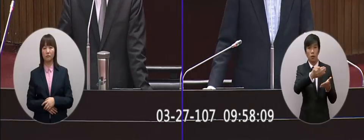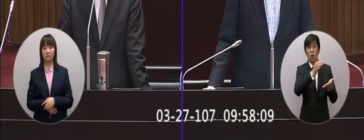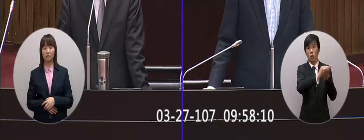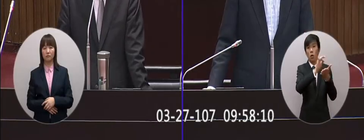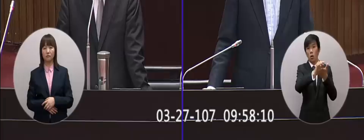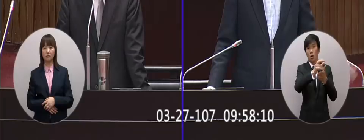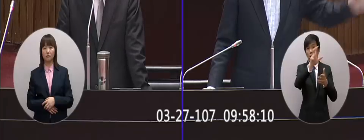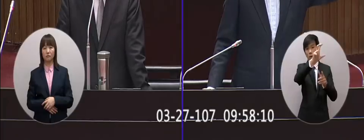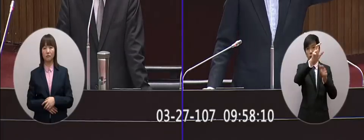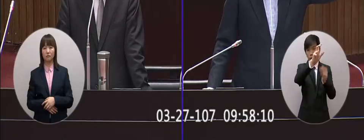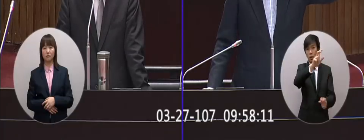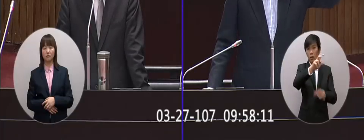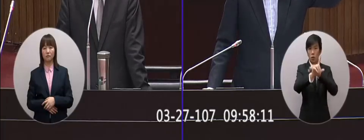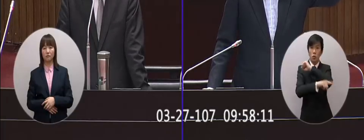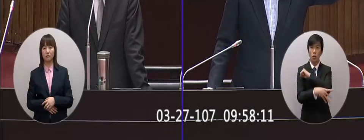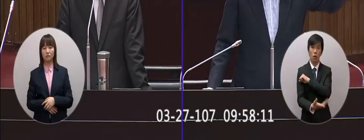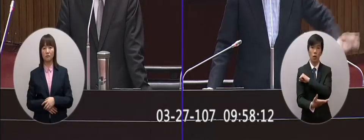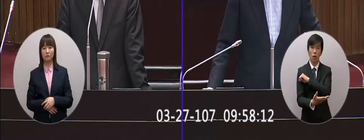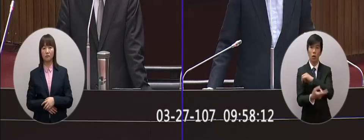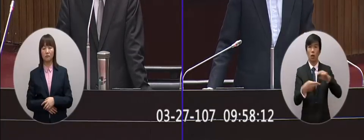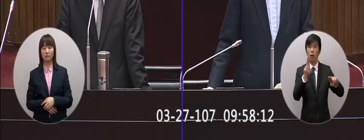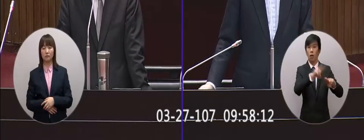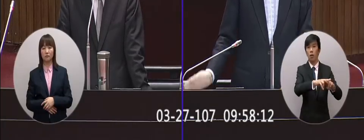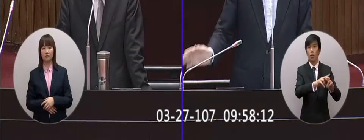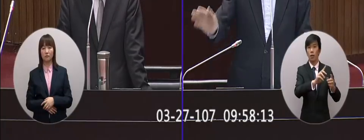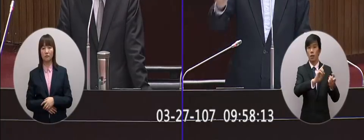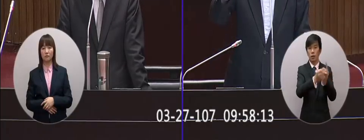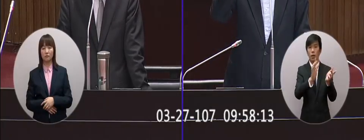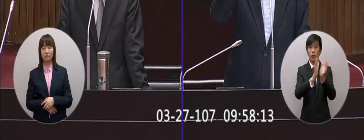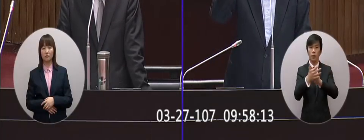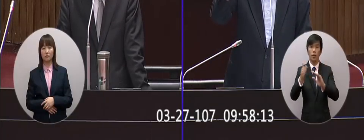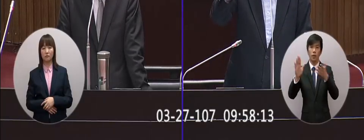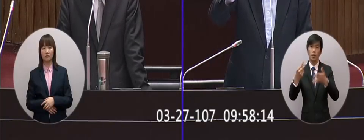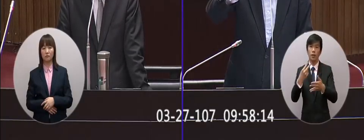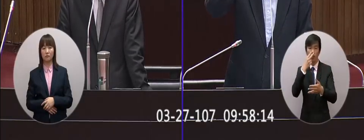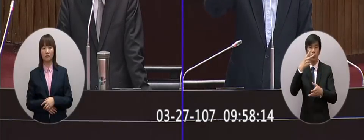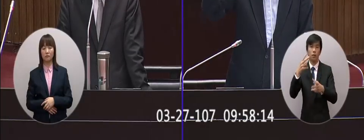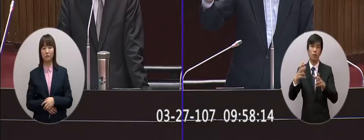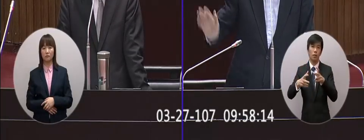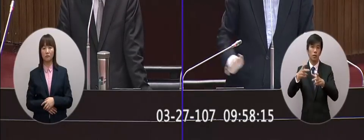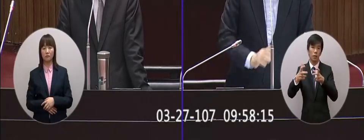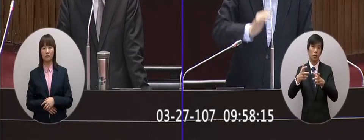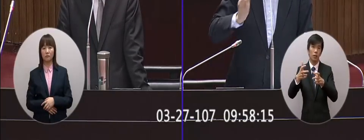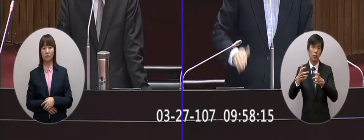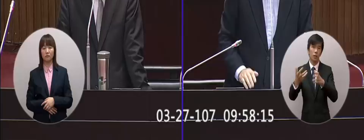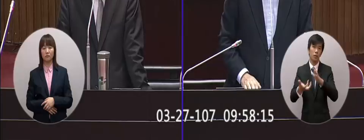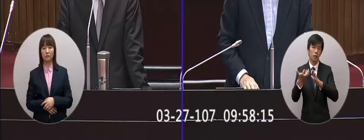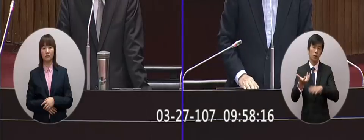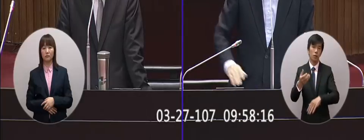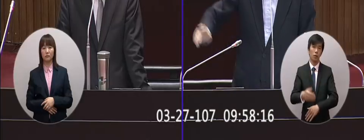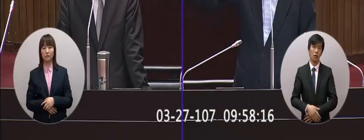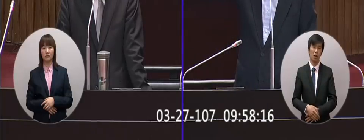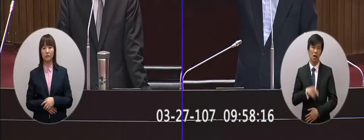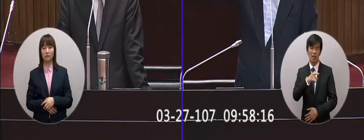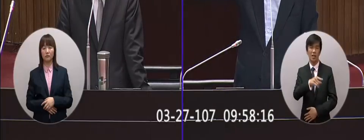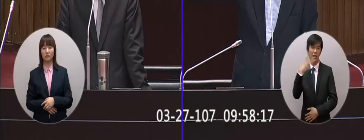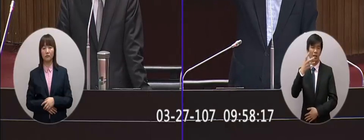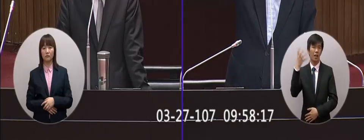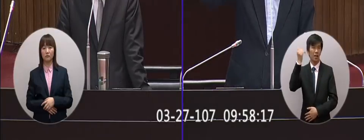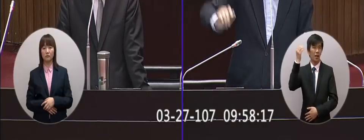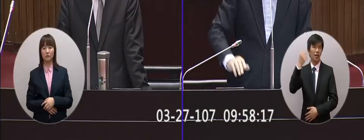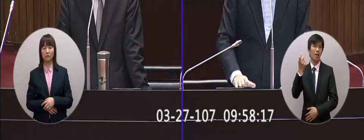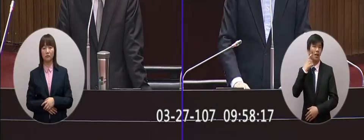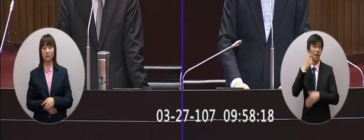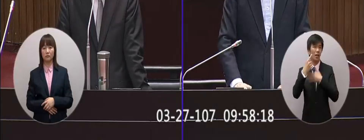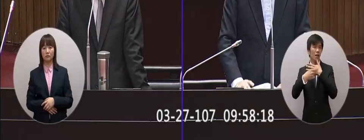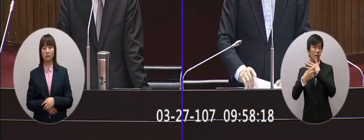用了，还最后燃气改成燃气电厂了。你不要再给我让讲一些文青的话骗天下